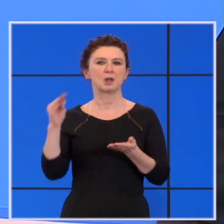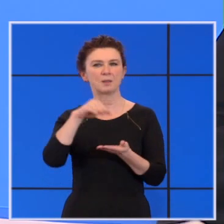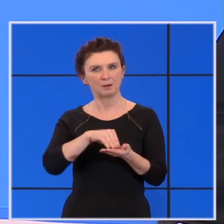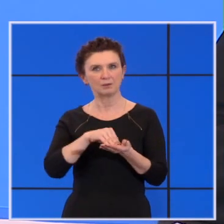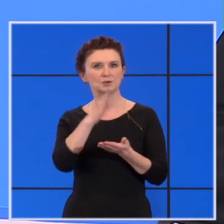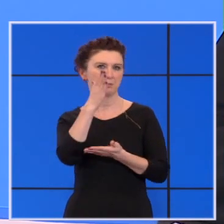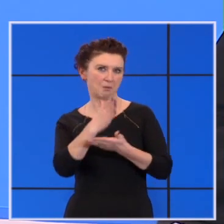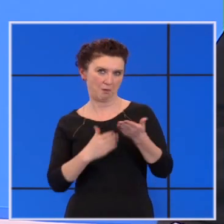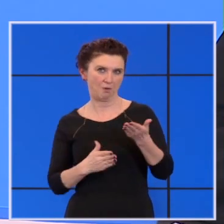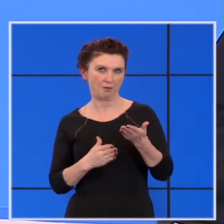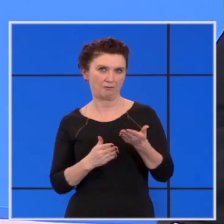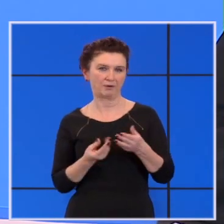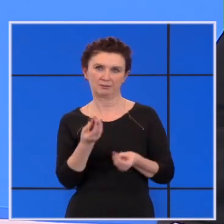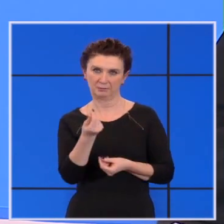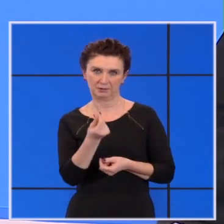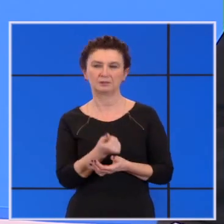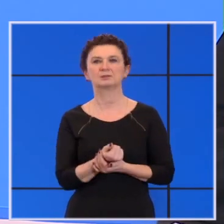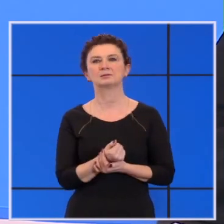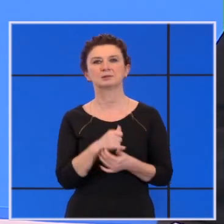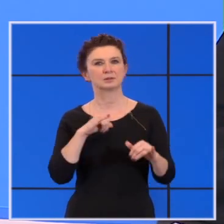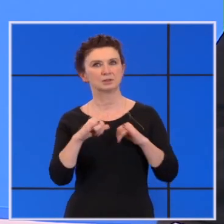uzyskałam deklarację ze strony